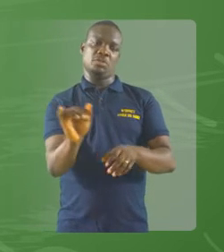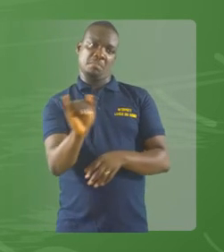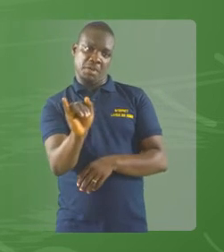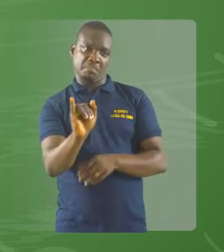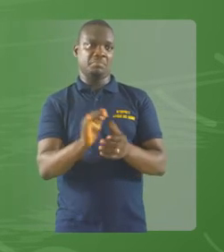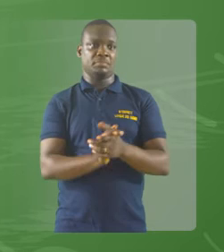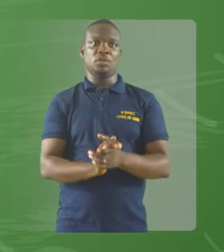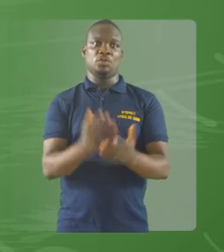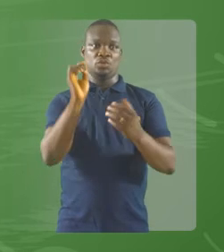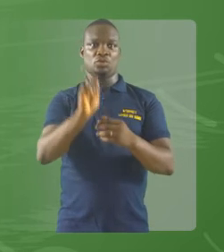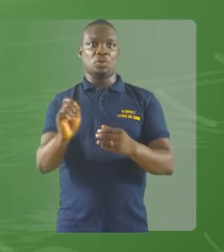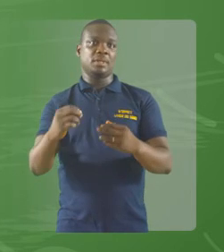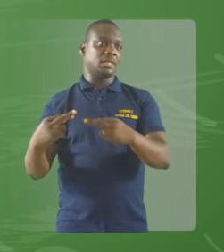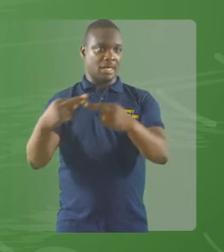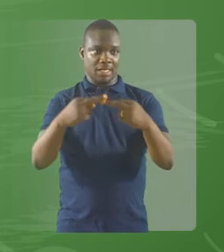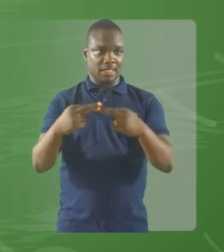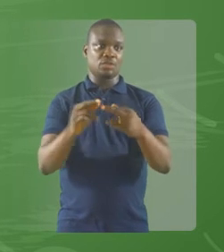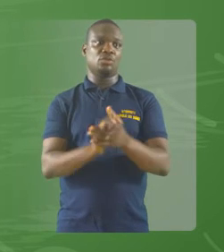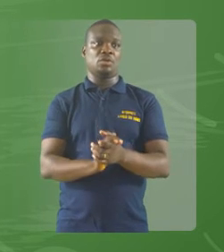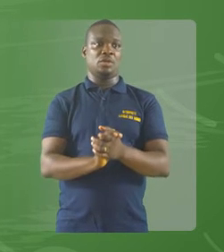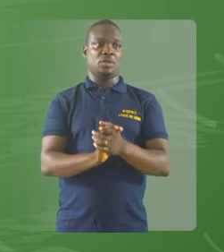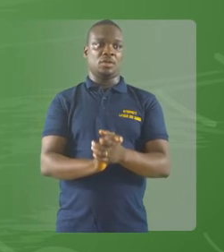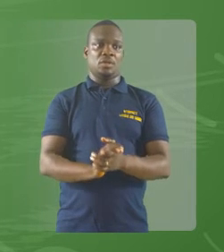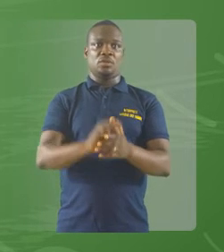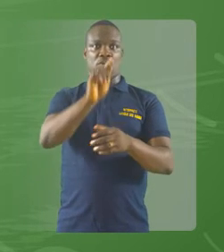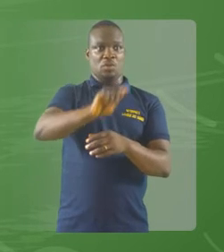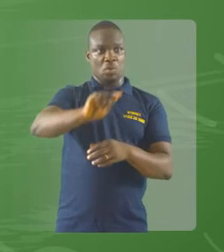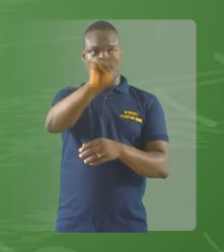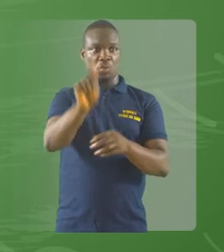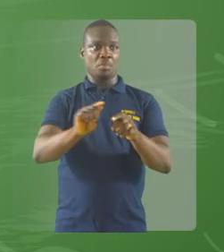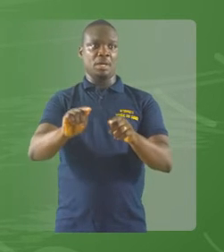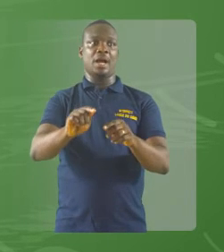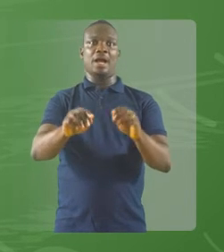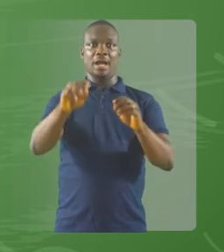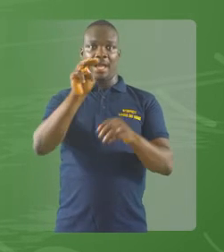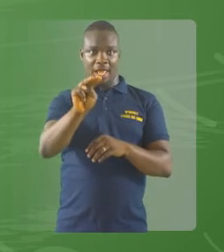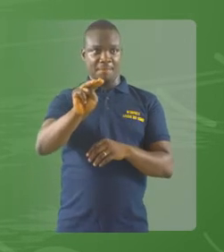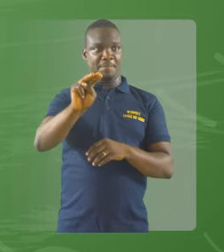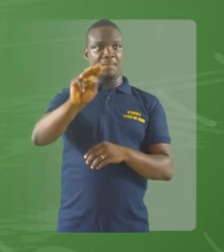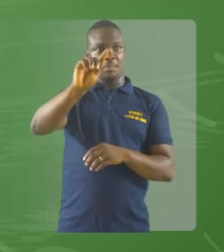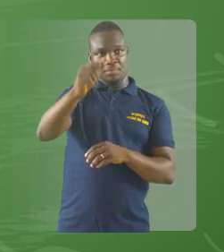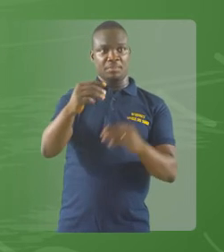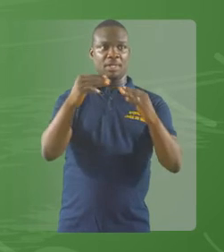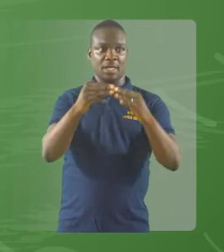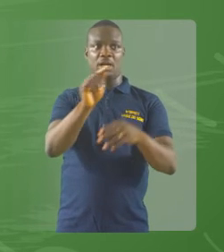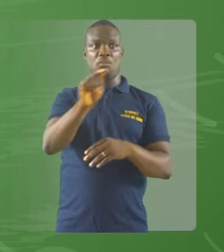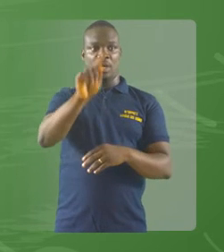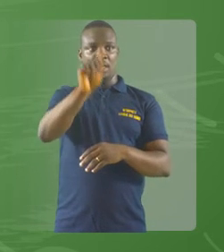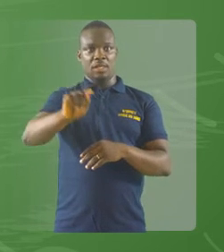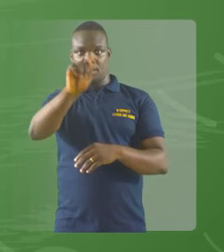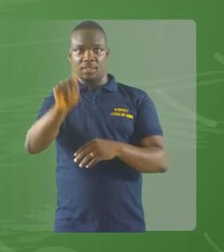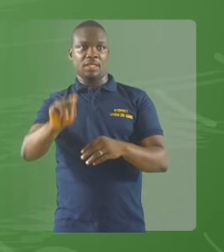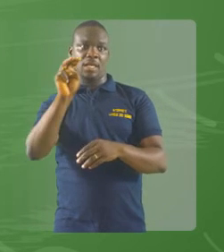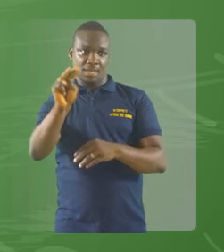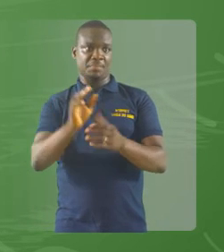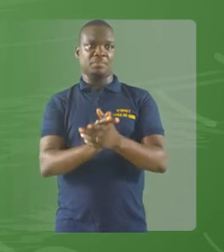La relation vecteur oméga M' égale à moins oméga M va se traduire par Z' moins